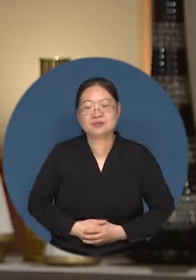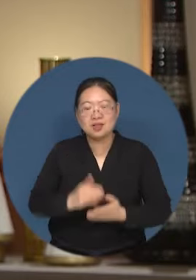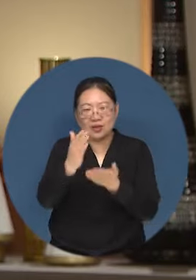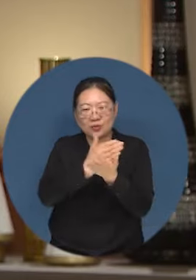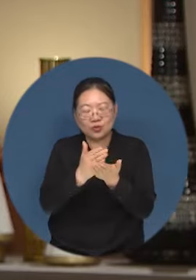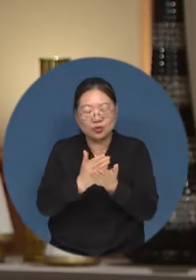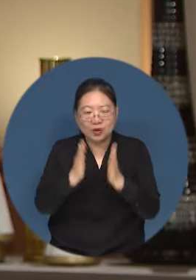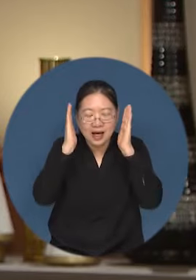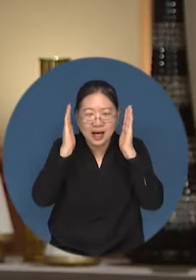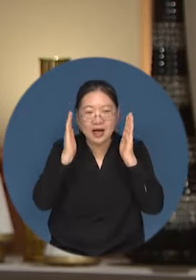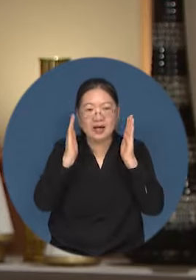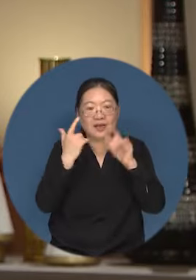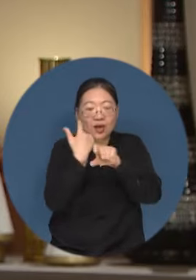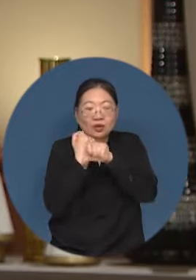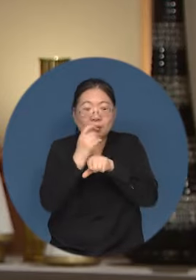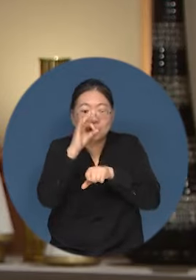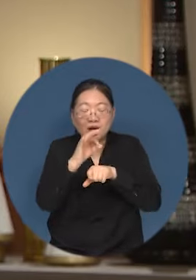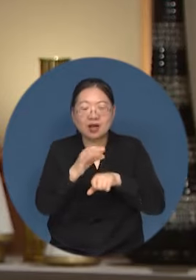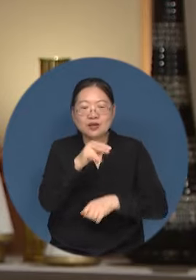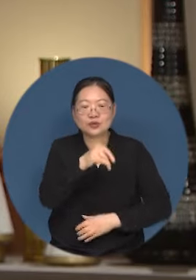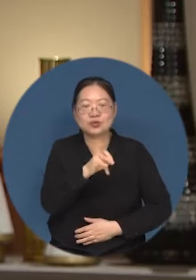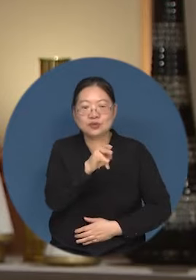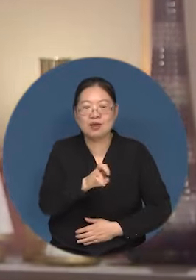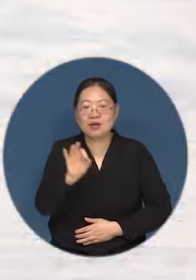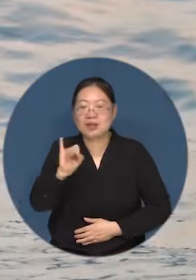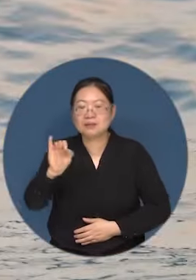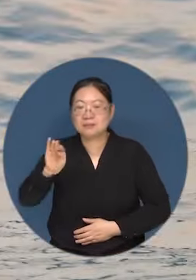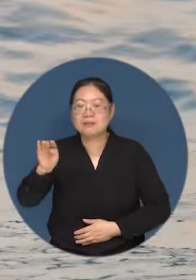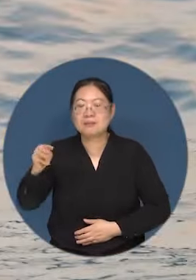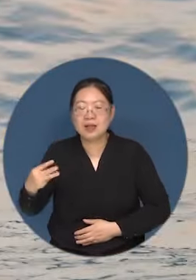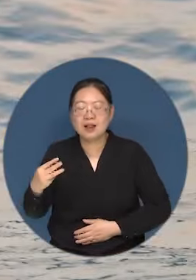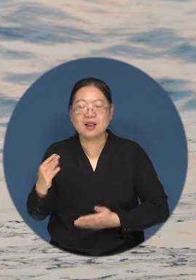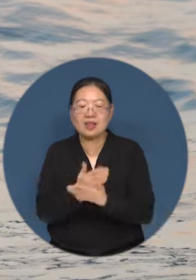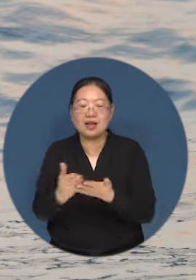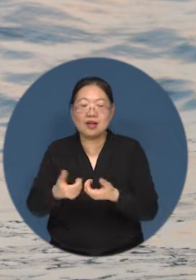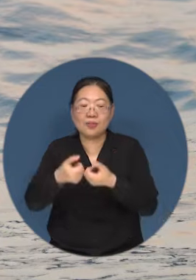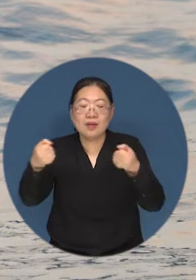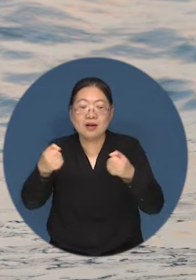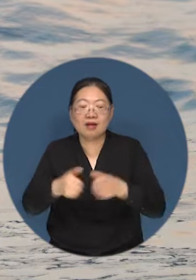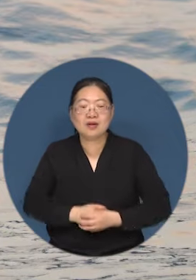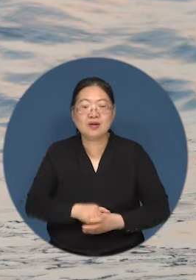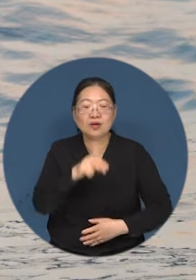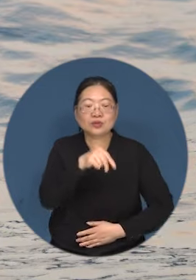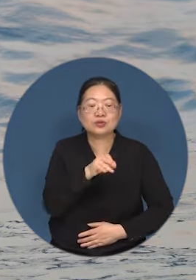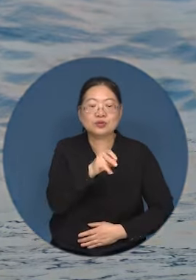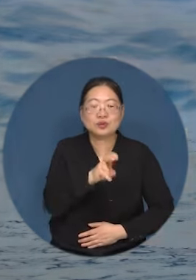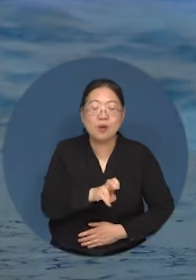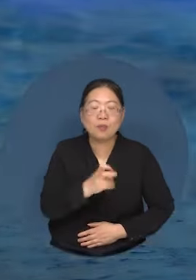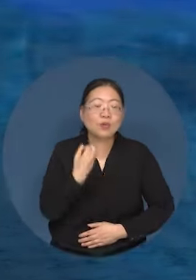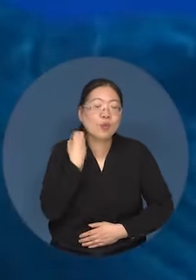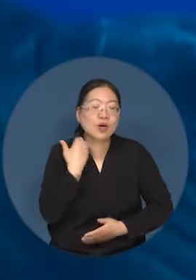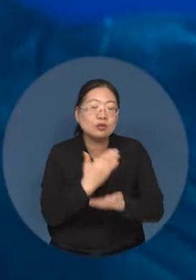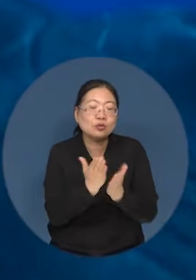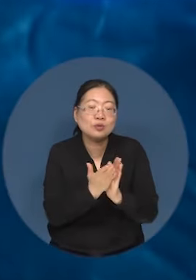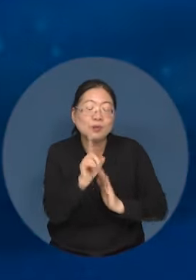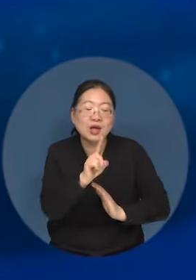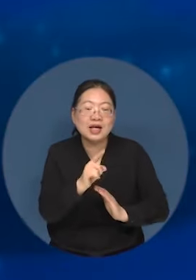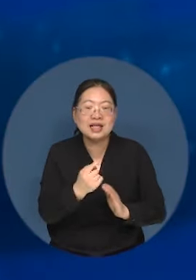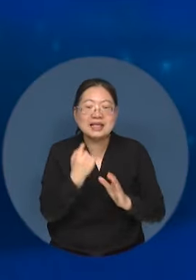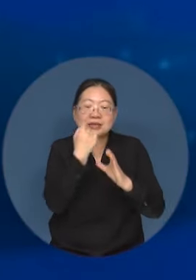분류학적으로 수영고래류하고 이빨고래류로 나뉘게 되는데 뭐 수영고래류는 말 그대로